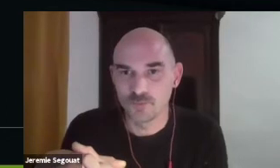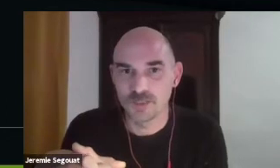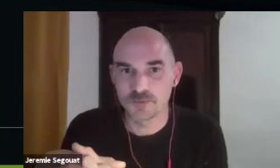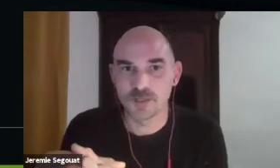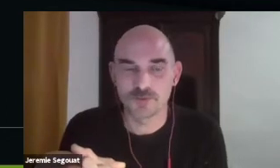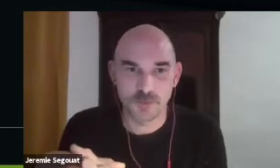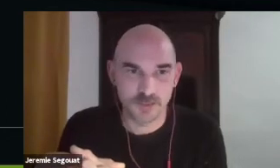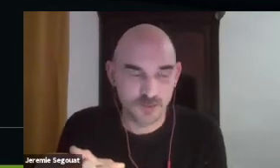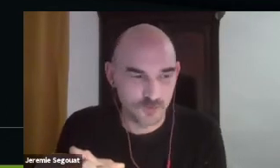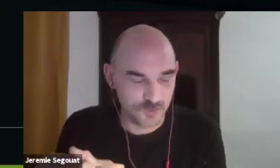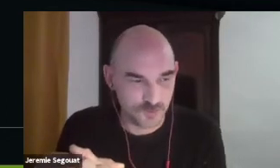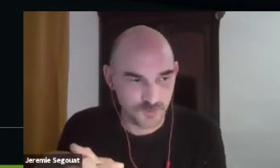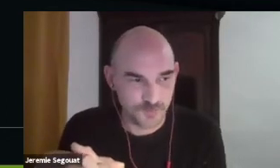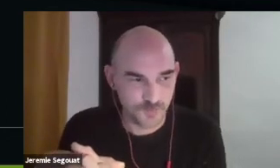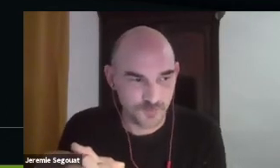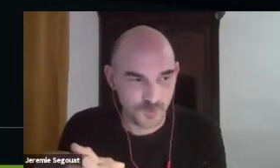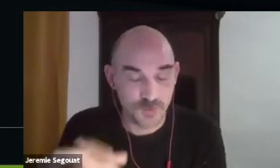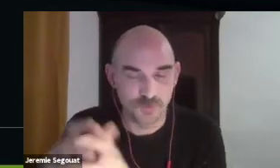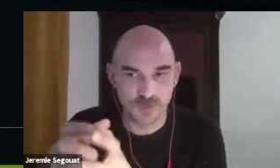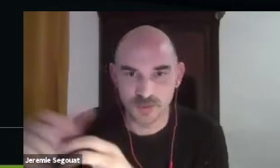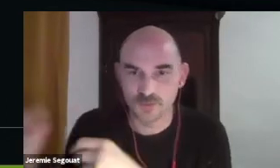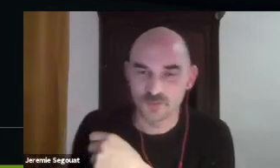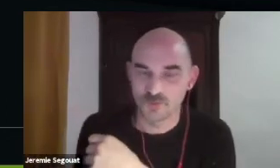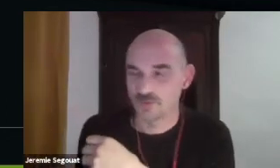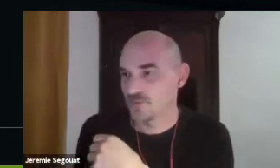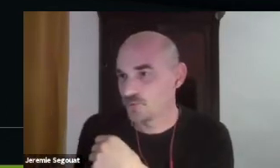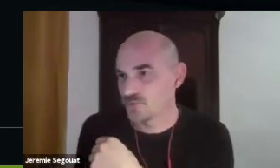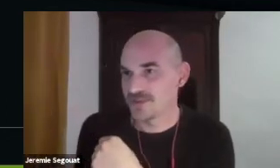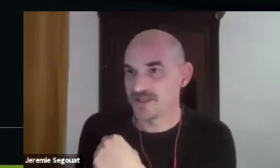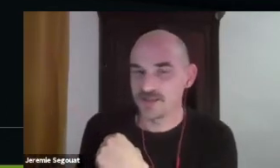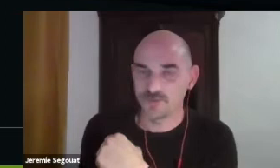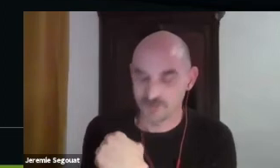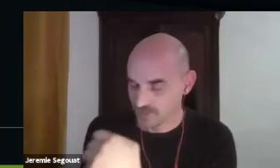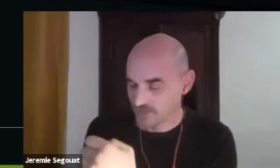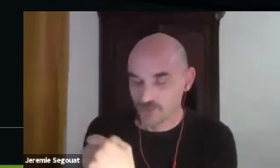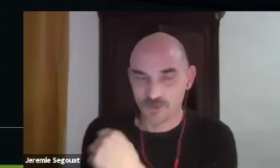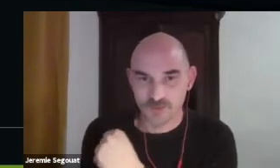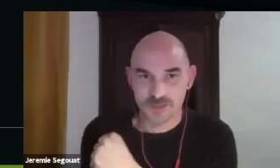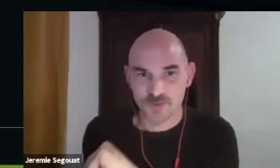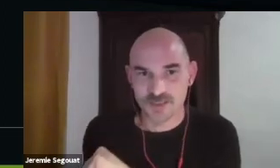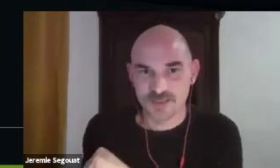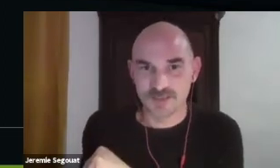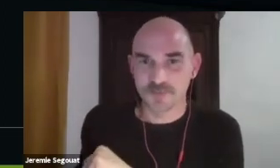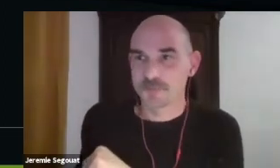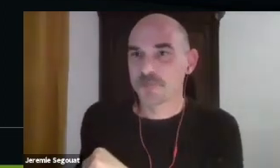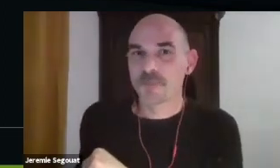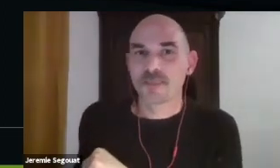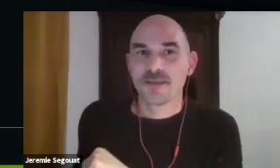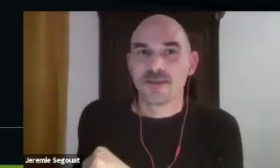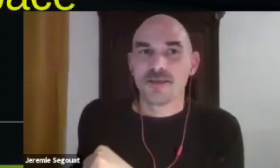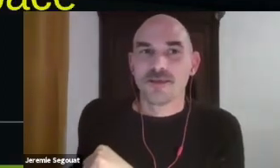partir de beaucoup d'expériences pratiques que je que j'ai pu tirer de toutes de toutes ces années de de lien avec la surdicécité